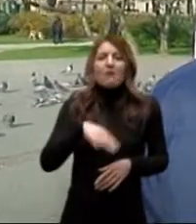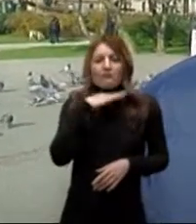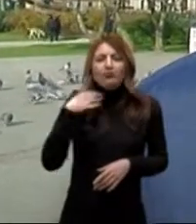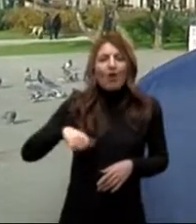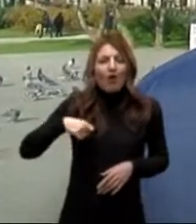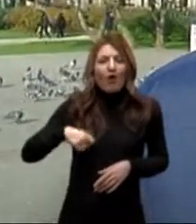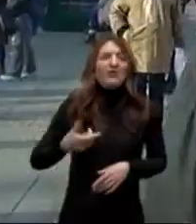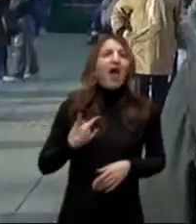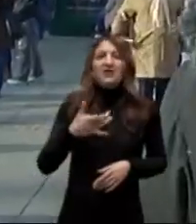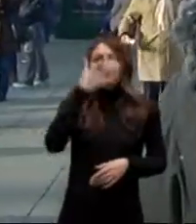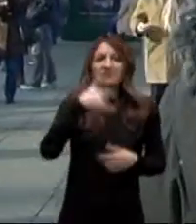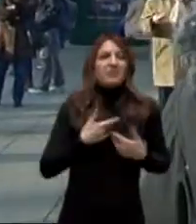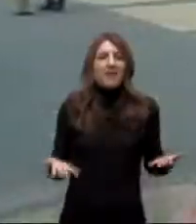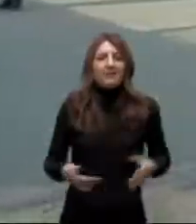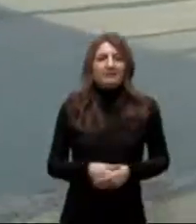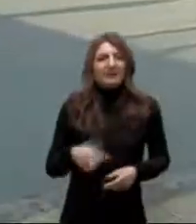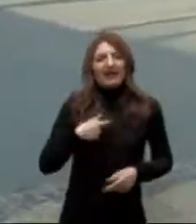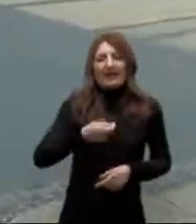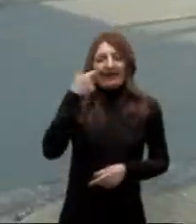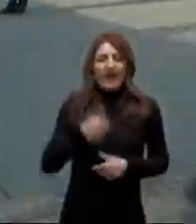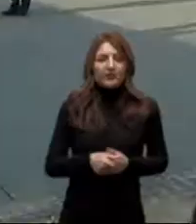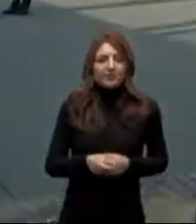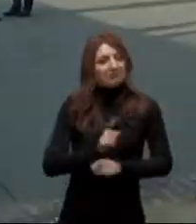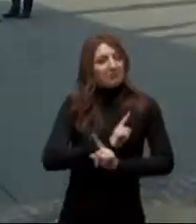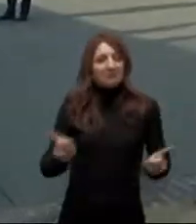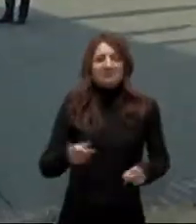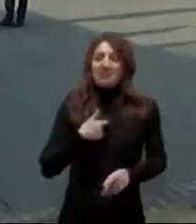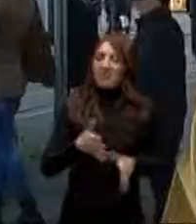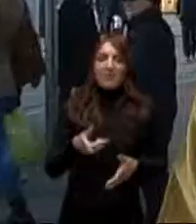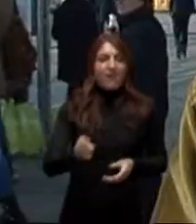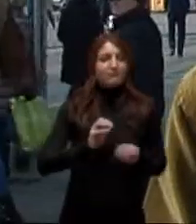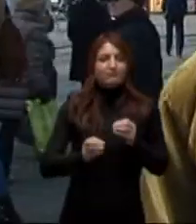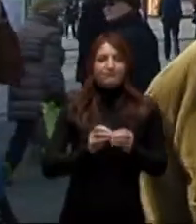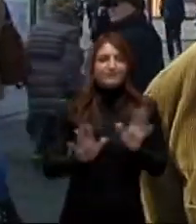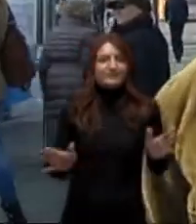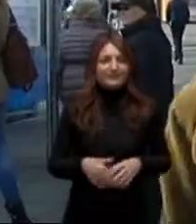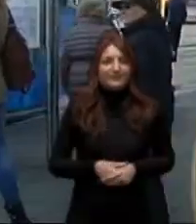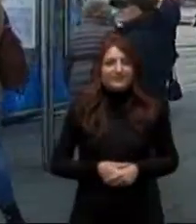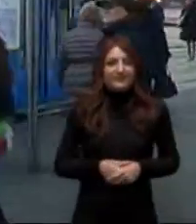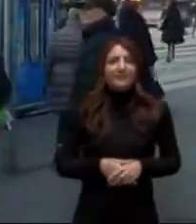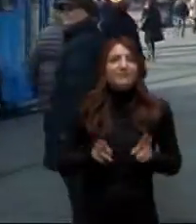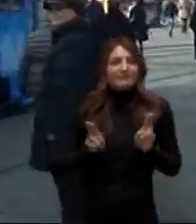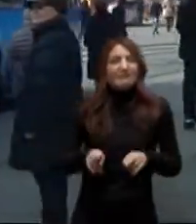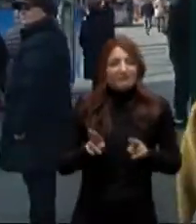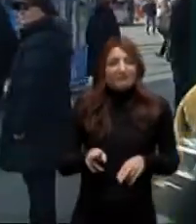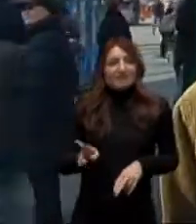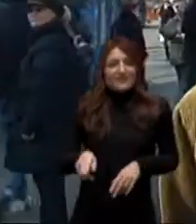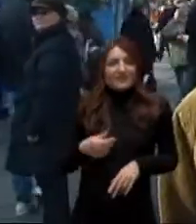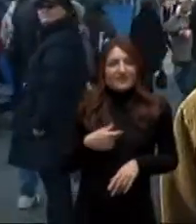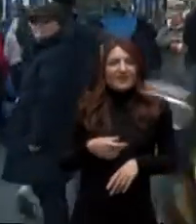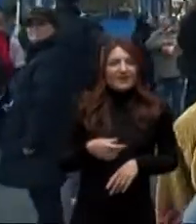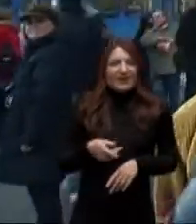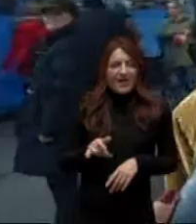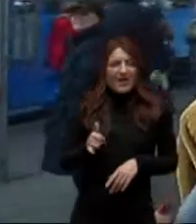ali glavobolje uopće nemam. Rijetko. Ne. Nemam takvih problema. Noša sam baš imao. Koji